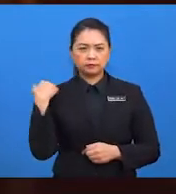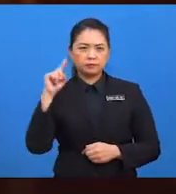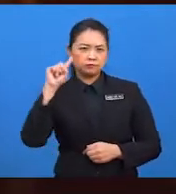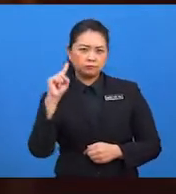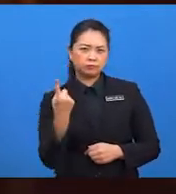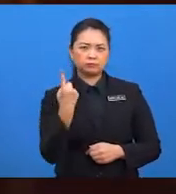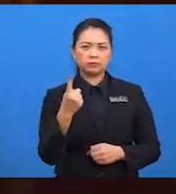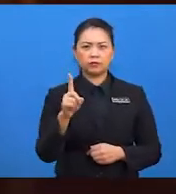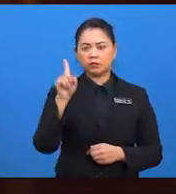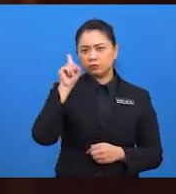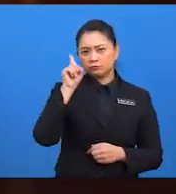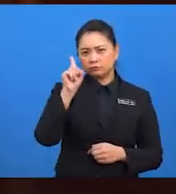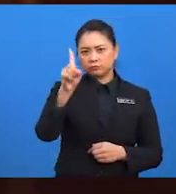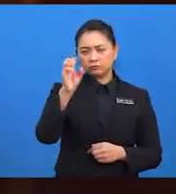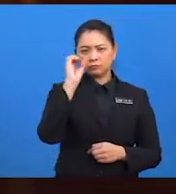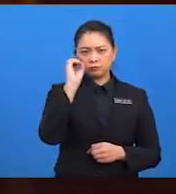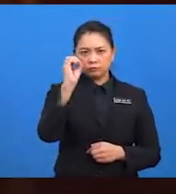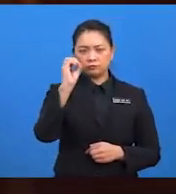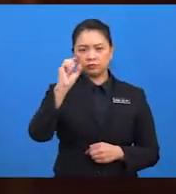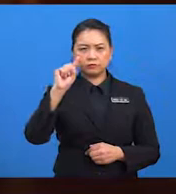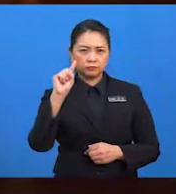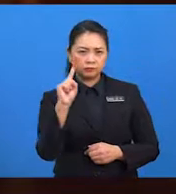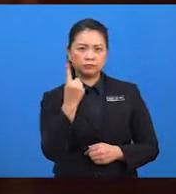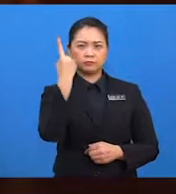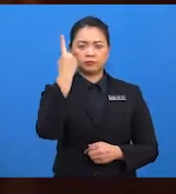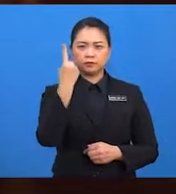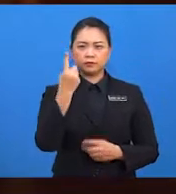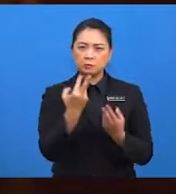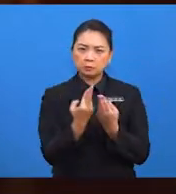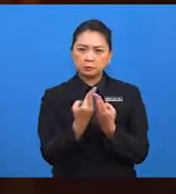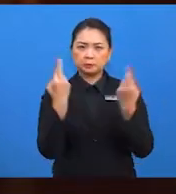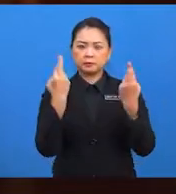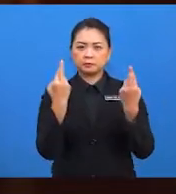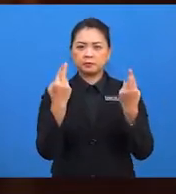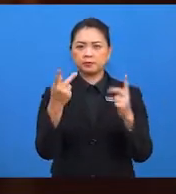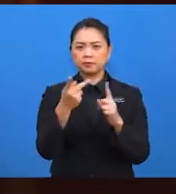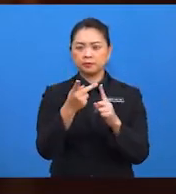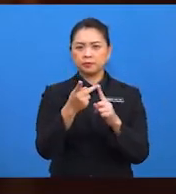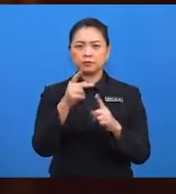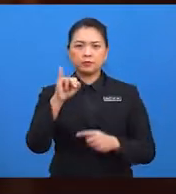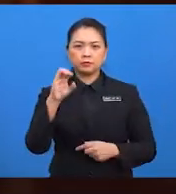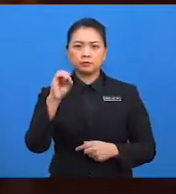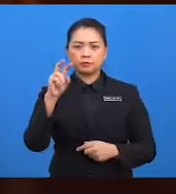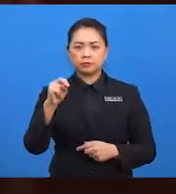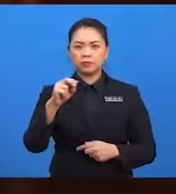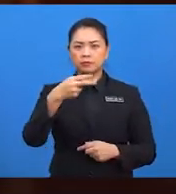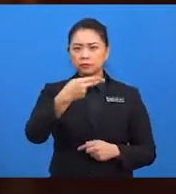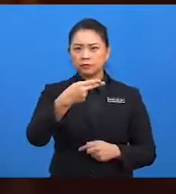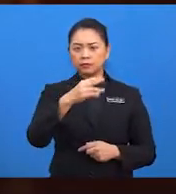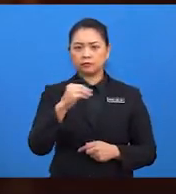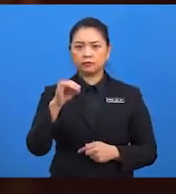hanya satu molekul asid etanoik bercerai kepada ion hidrogen dan